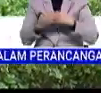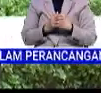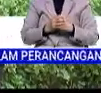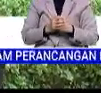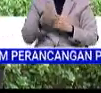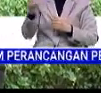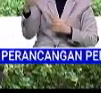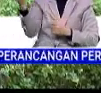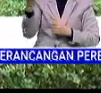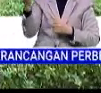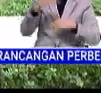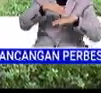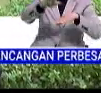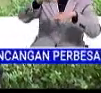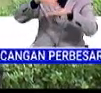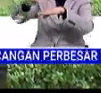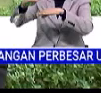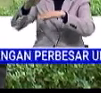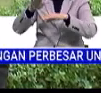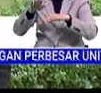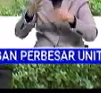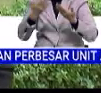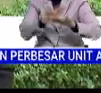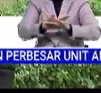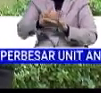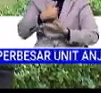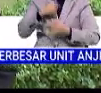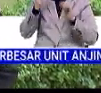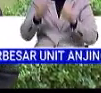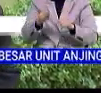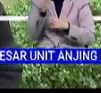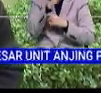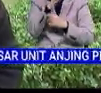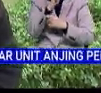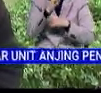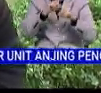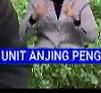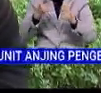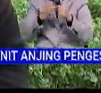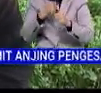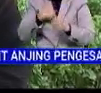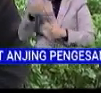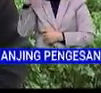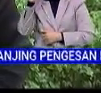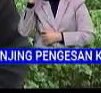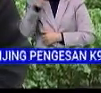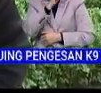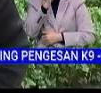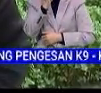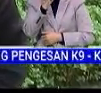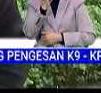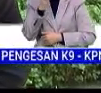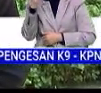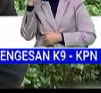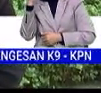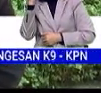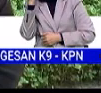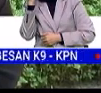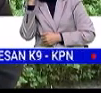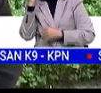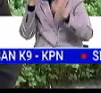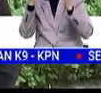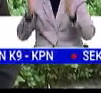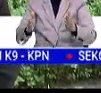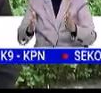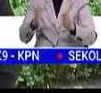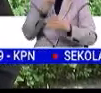orang-orang mak bapak hantar demo-demo untuk mengatakan anak saya boleh menyanyi. Tapi saya akan dengar dulu sebab saya cakap saya akan produce hanya